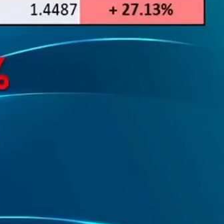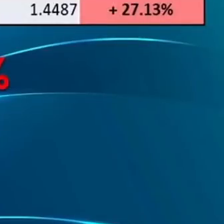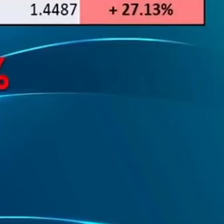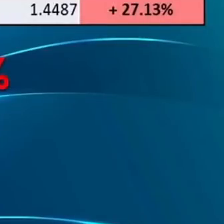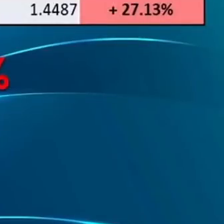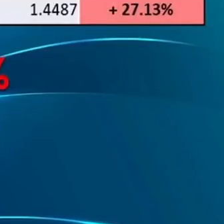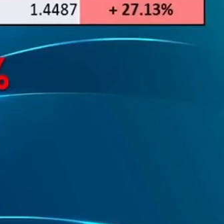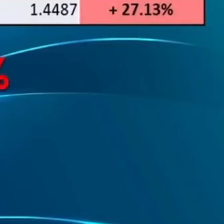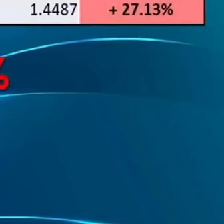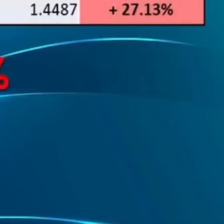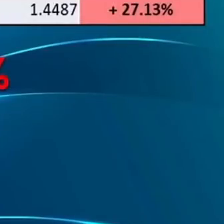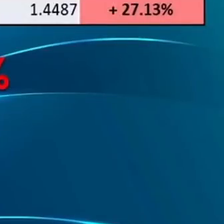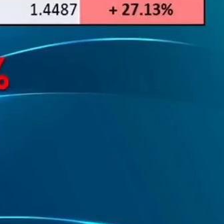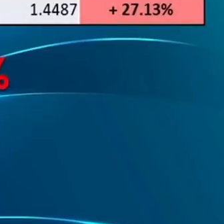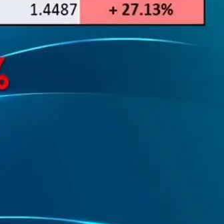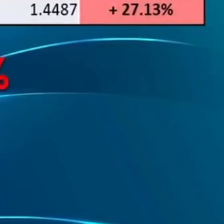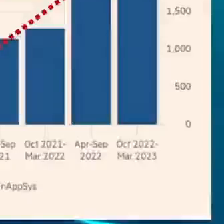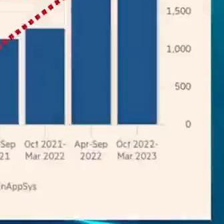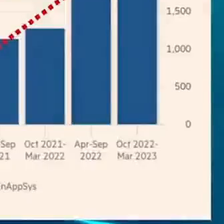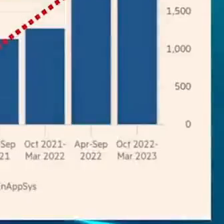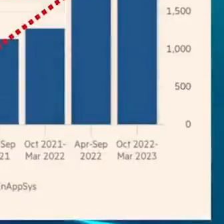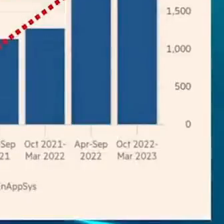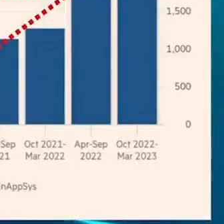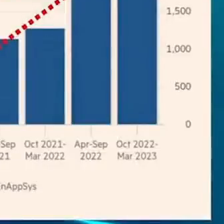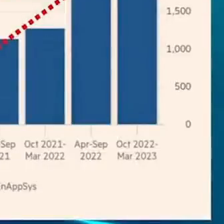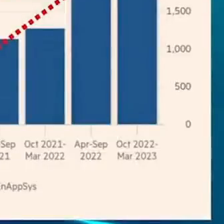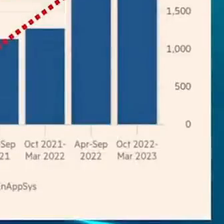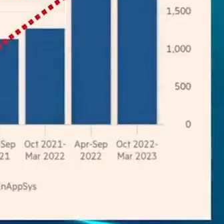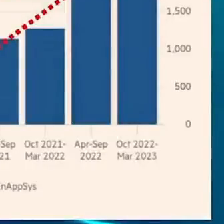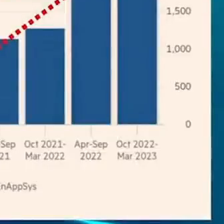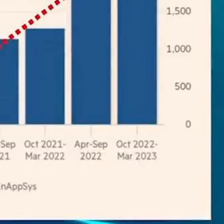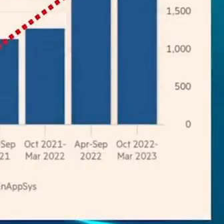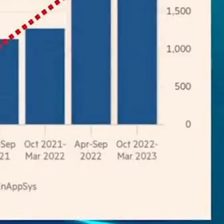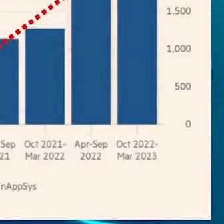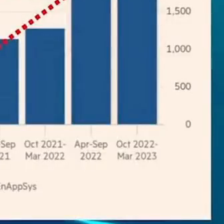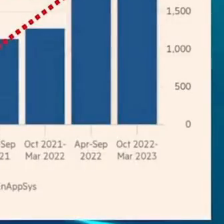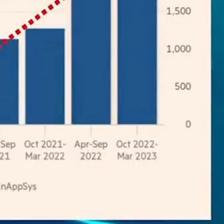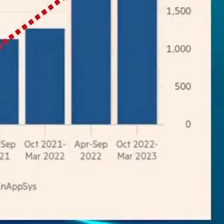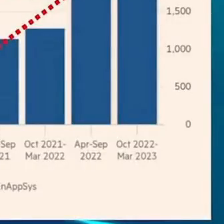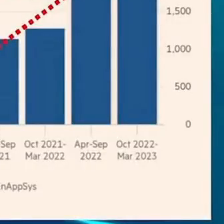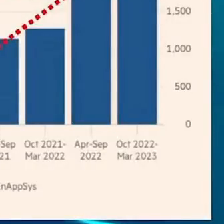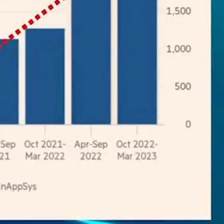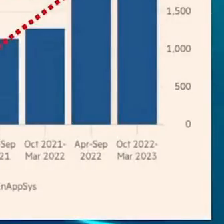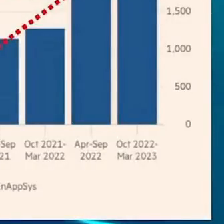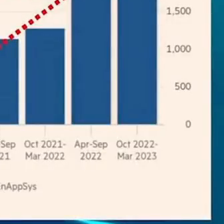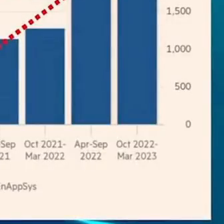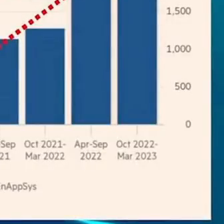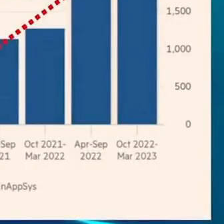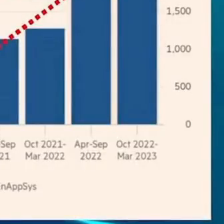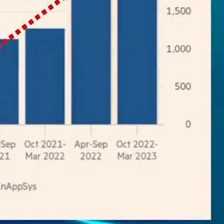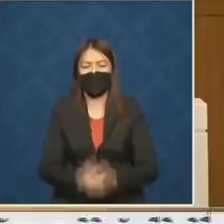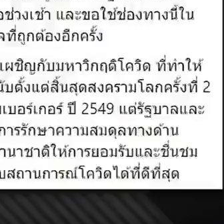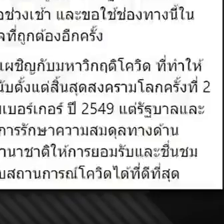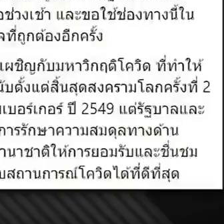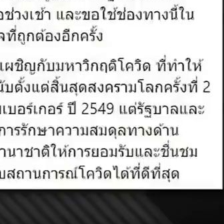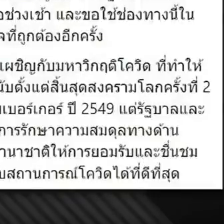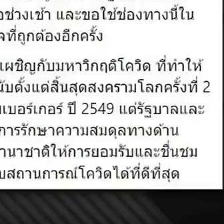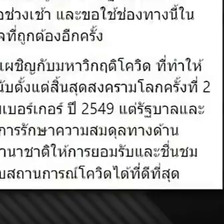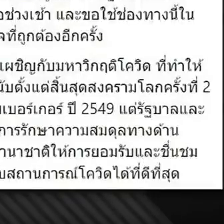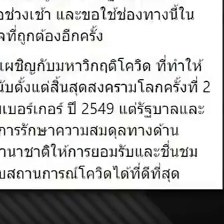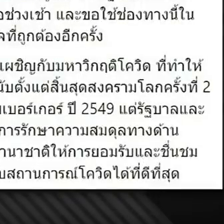ำไมไม่พูดข้อดีๆของทางประเทศไทยบ้างนะฮะก็อย่าได้ไปหวังว่าฝ่ายค้านก็จะพูดข้อดีในประเทศ